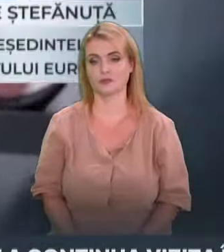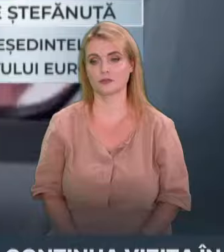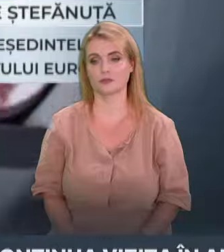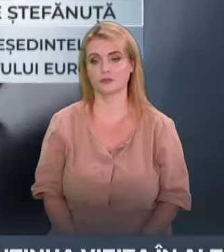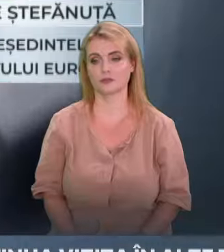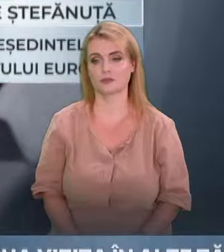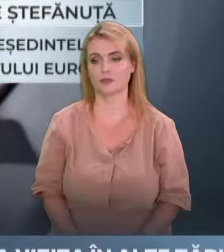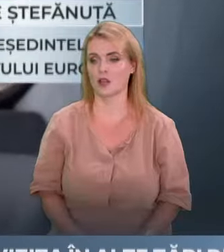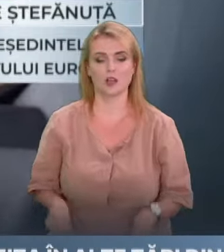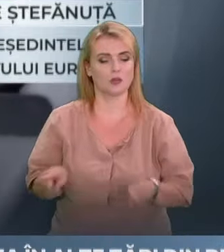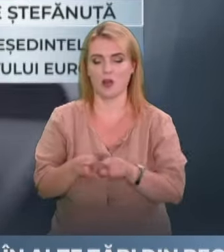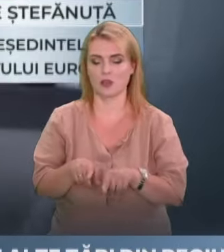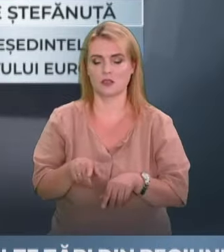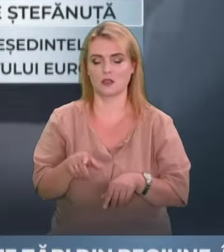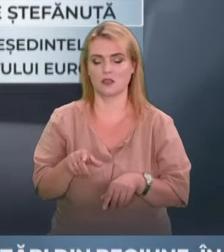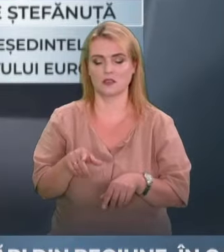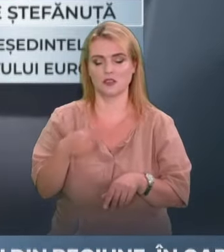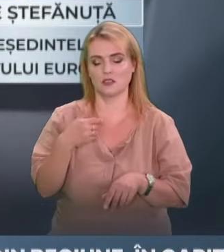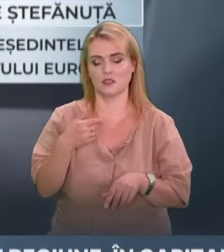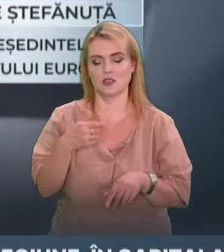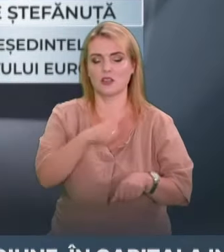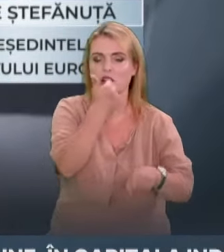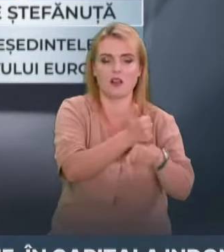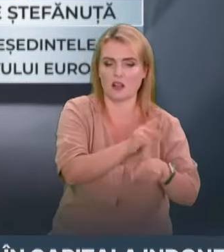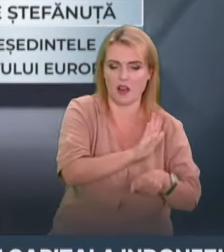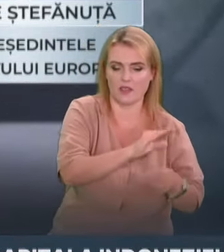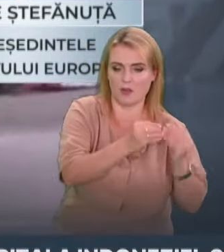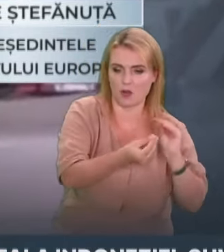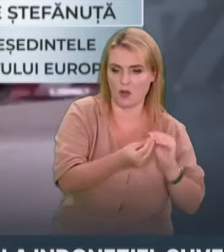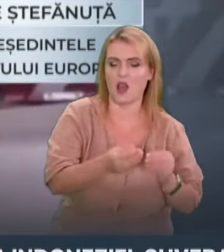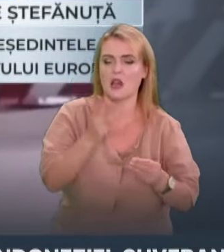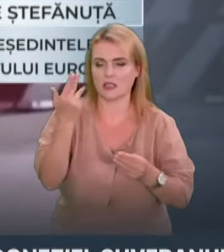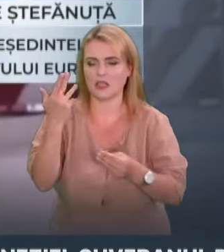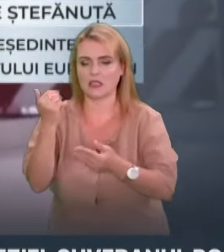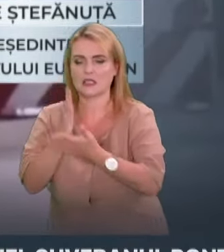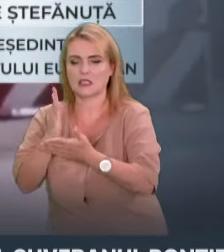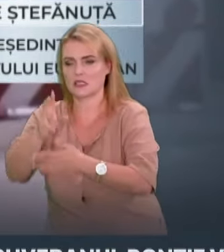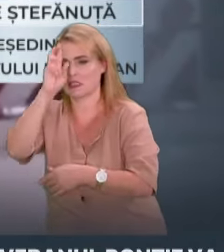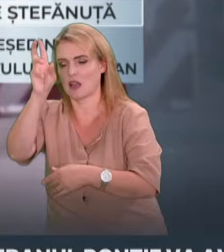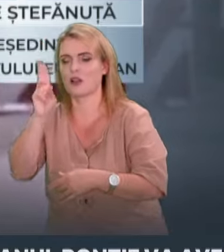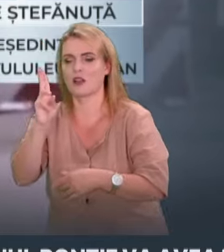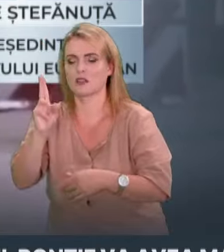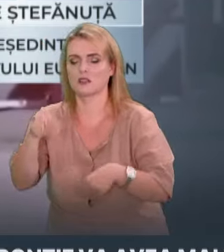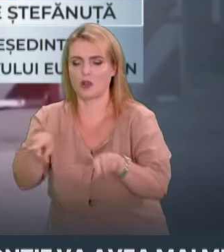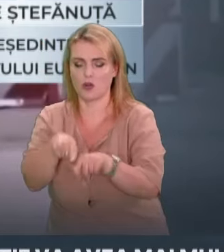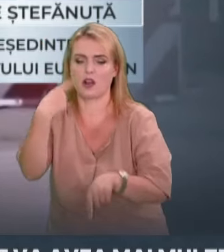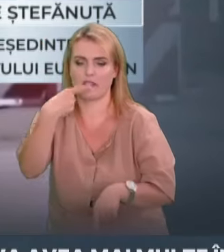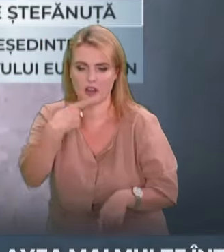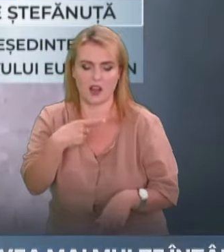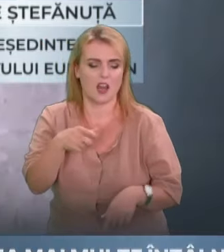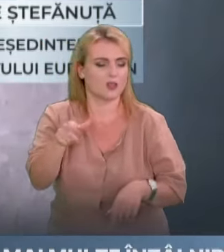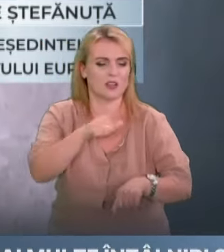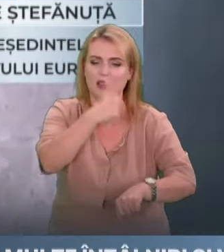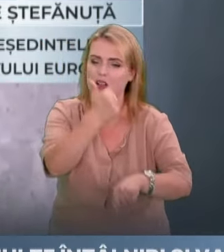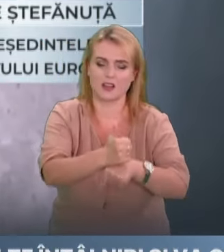Nu asta este principala. Da, există state care menționează acest lucru, dar nu poate fi